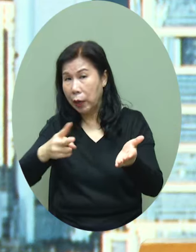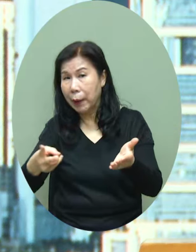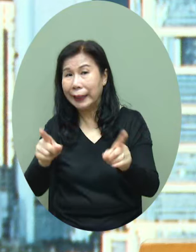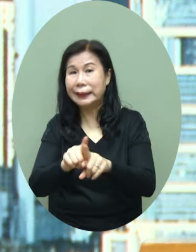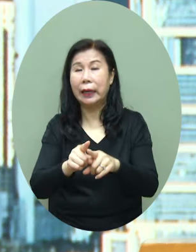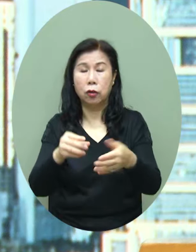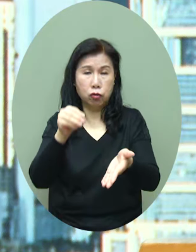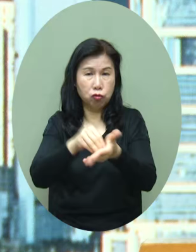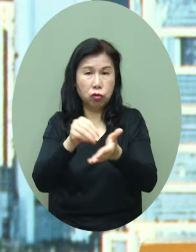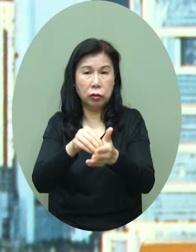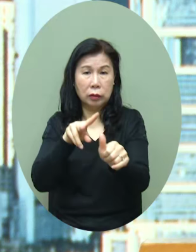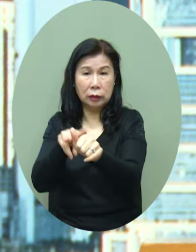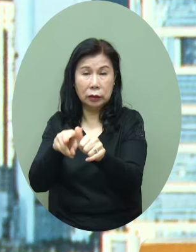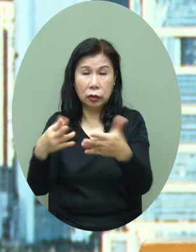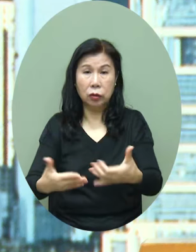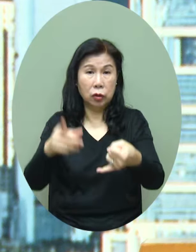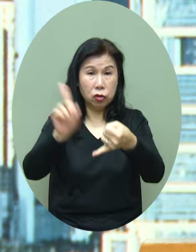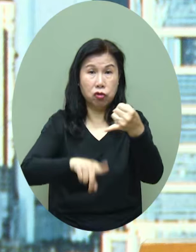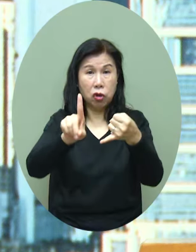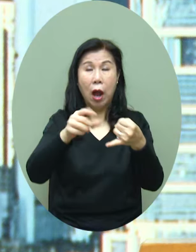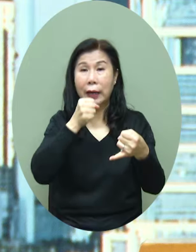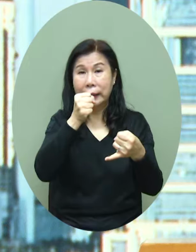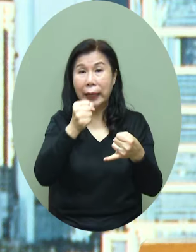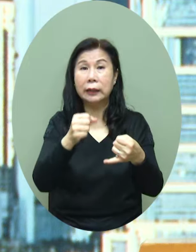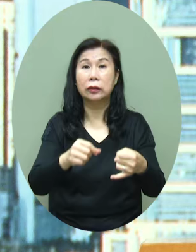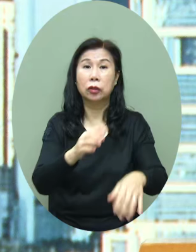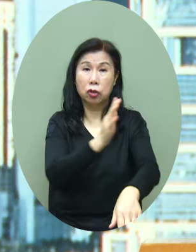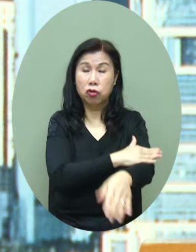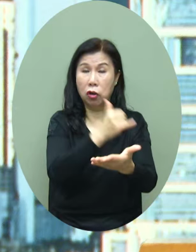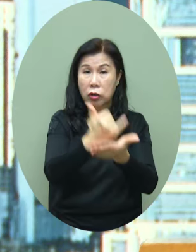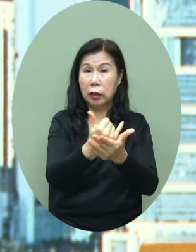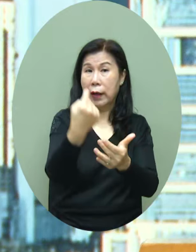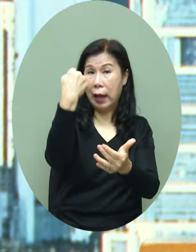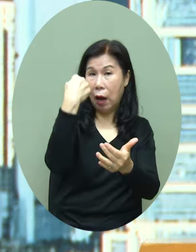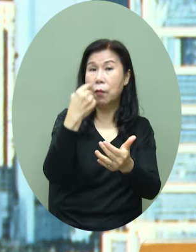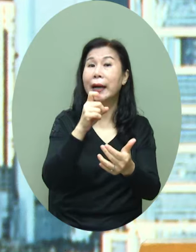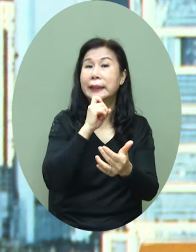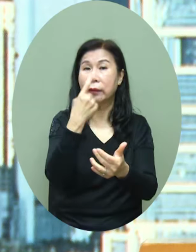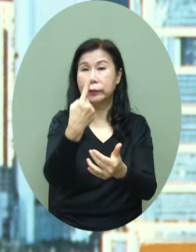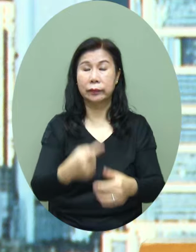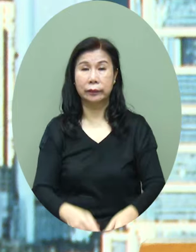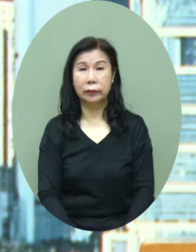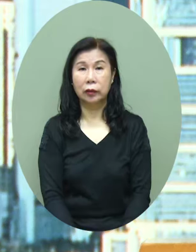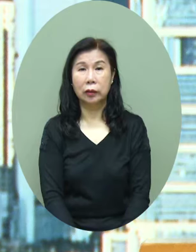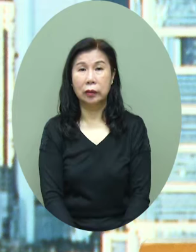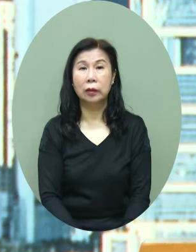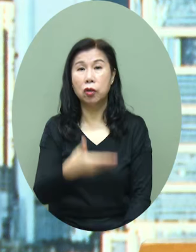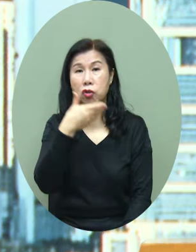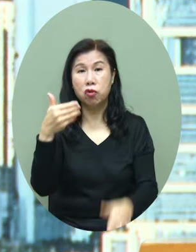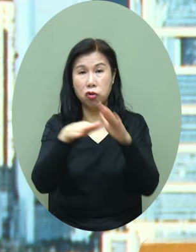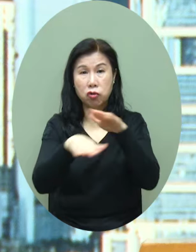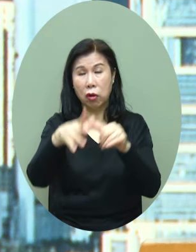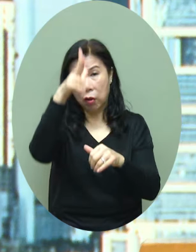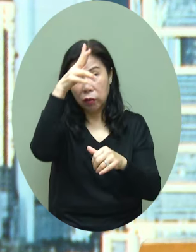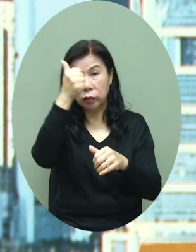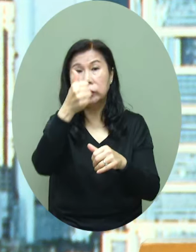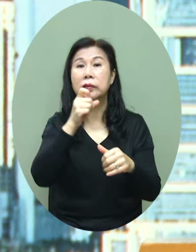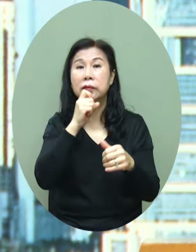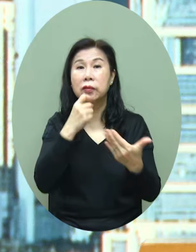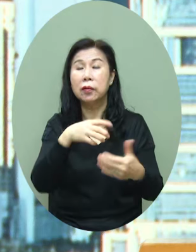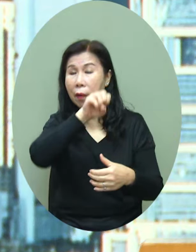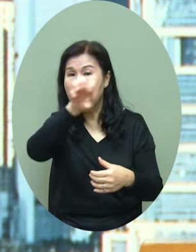時間關係咧，我哋答今日最後一位記者提問，左手邊後排嘅女記者。 早晨，特首局長。首先